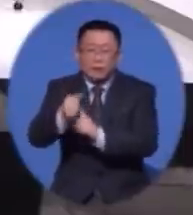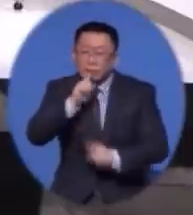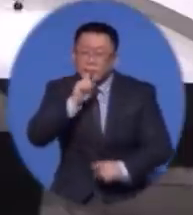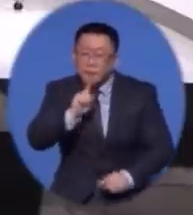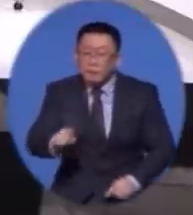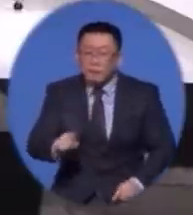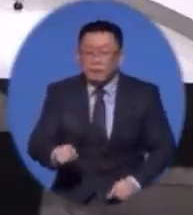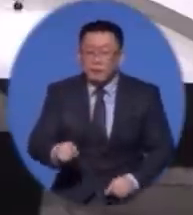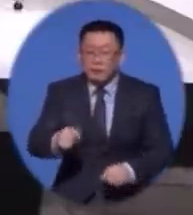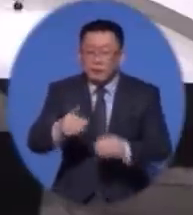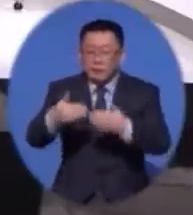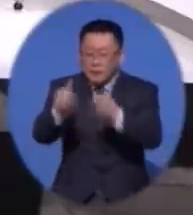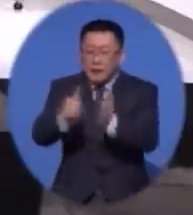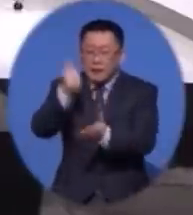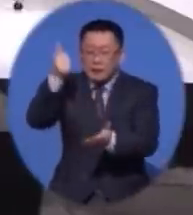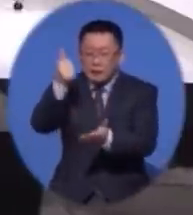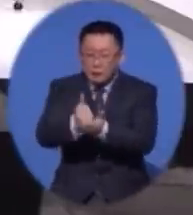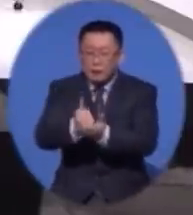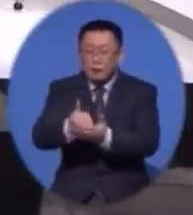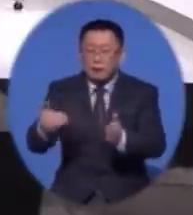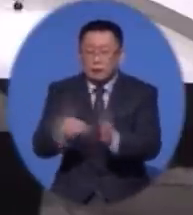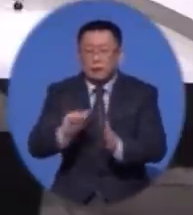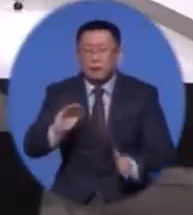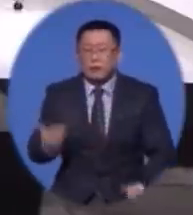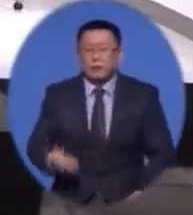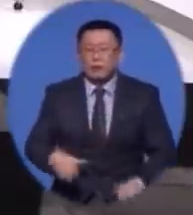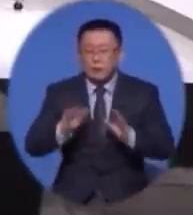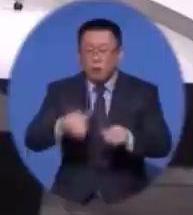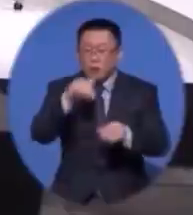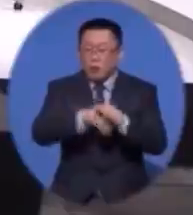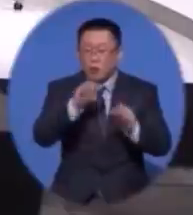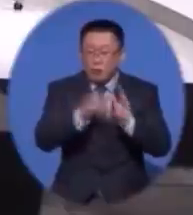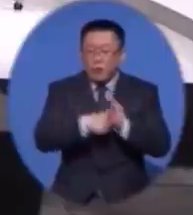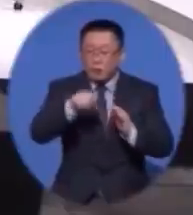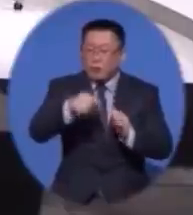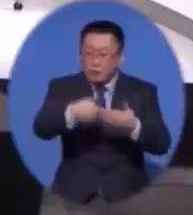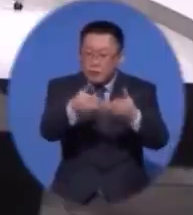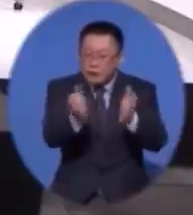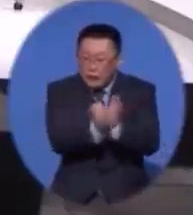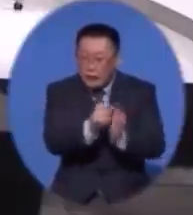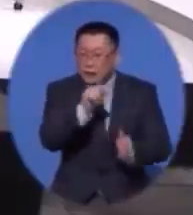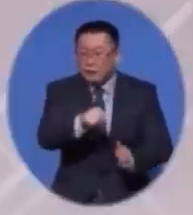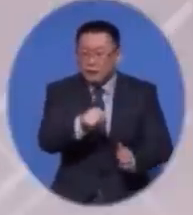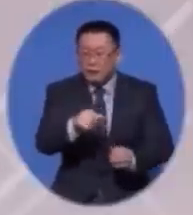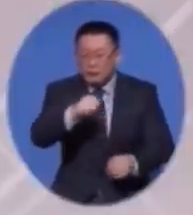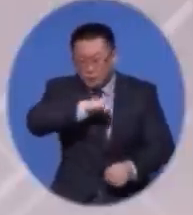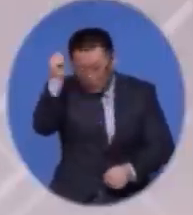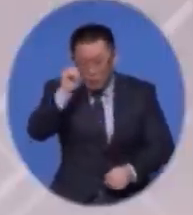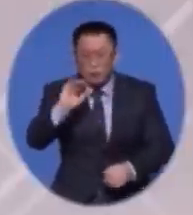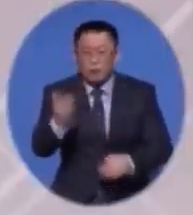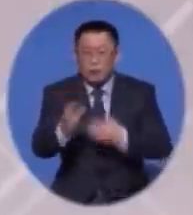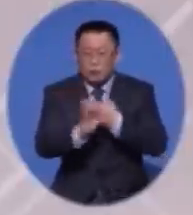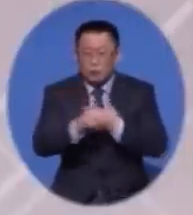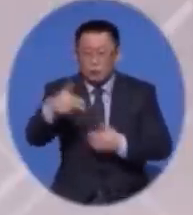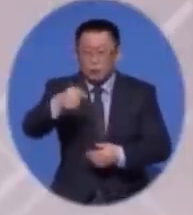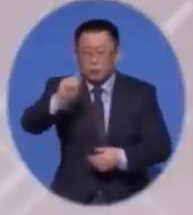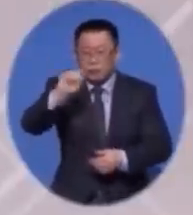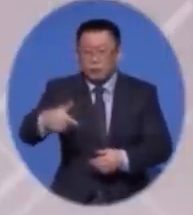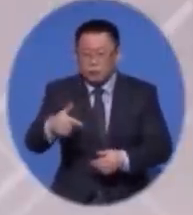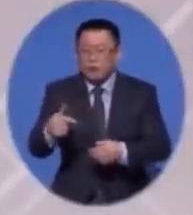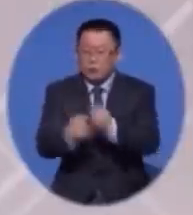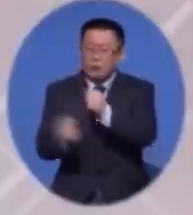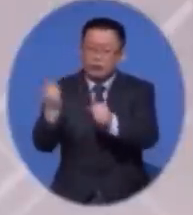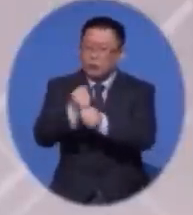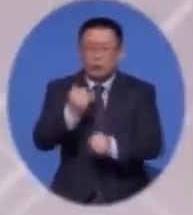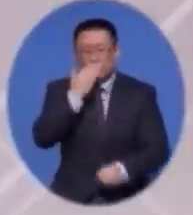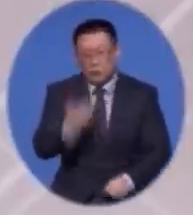당에 당대표까지 됐어요. 이번 선거에서 그런 당들이 아주 이렇게 승리를 하면 조국이 화려하게